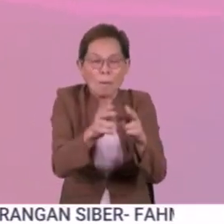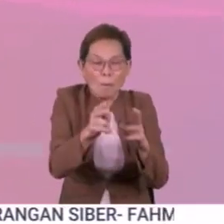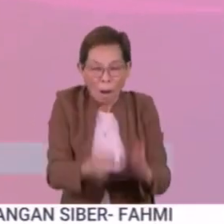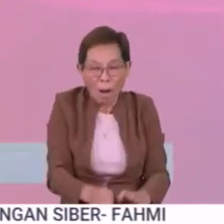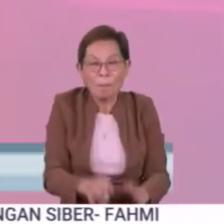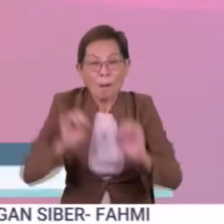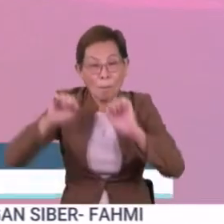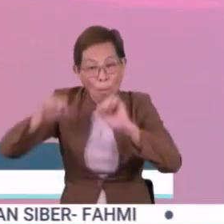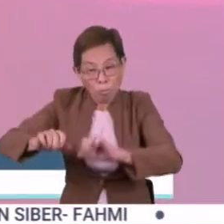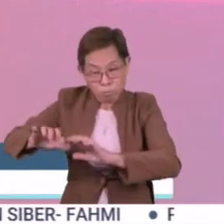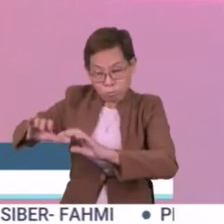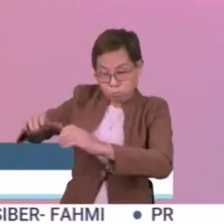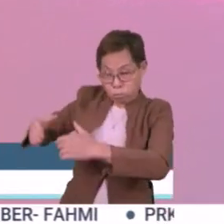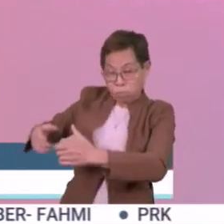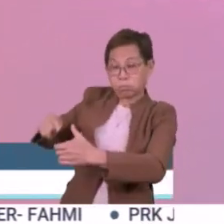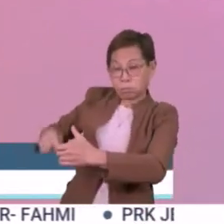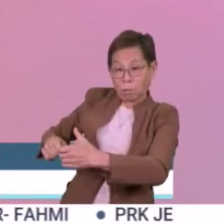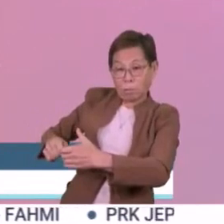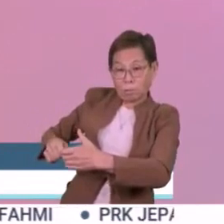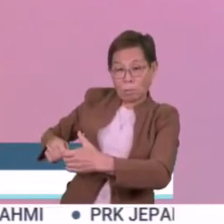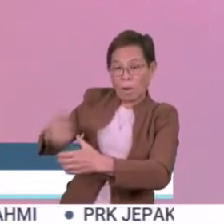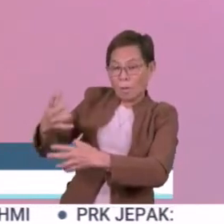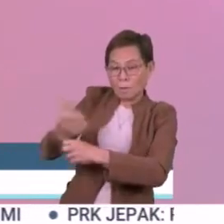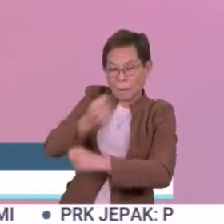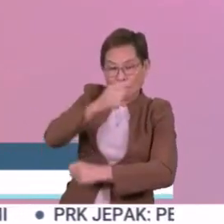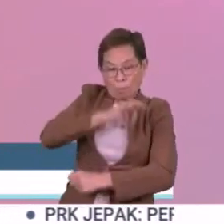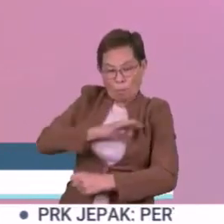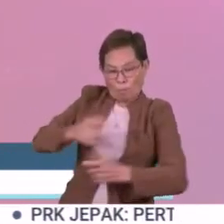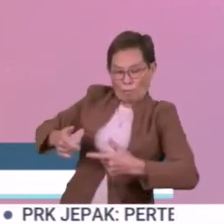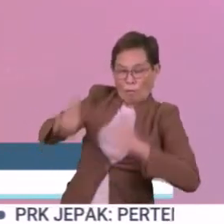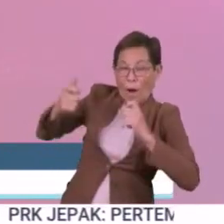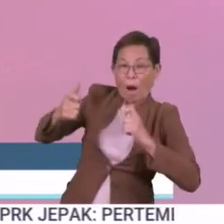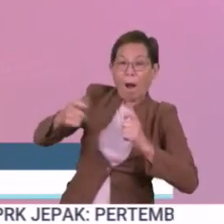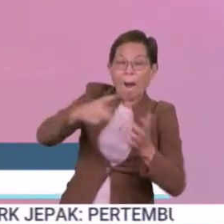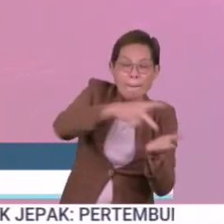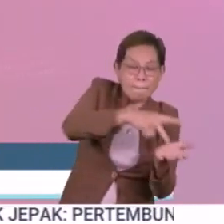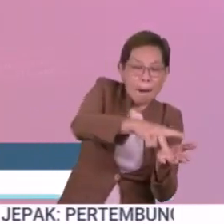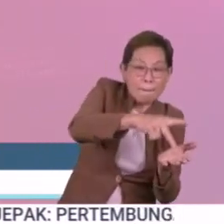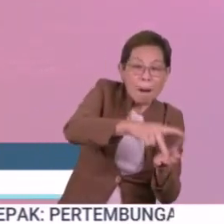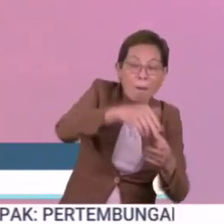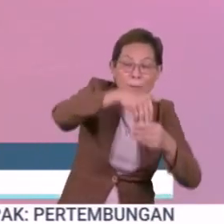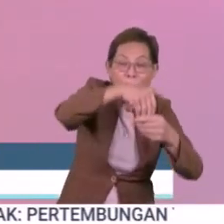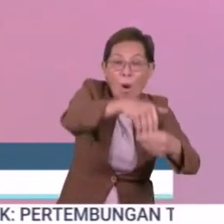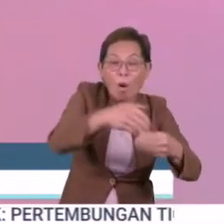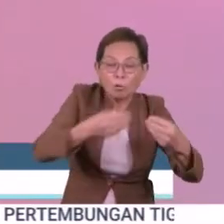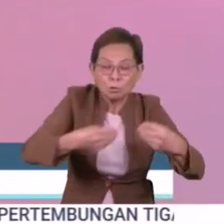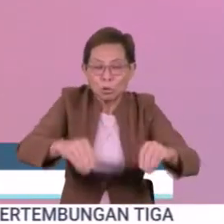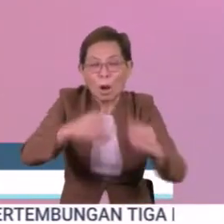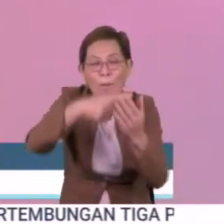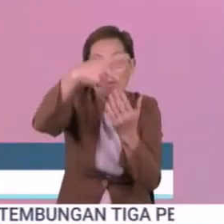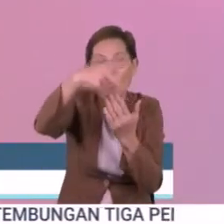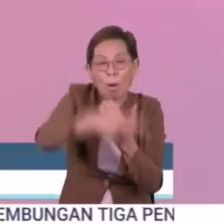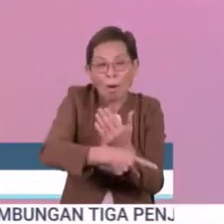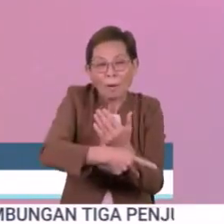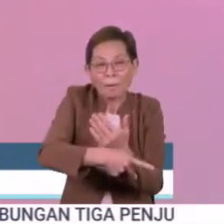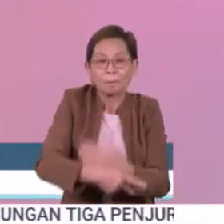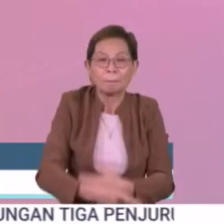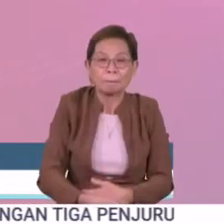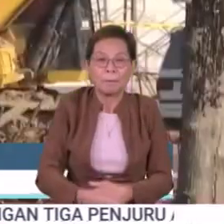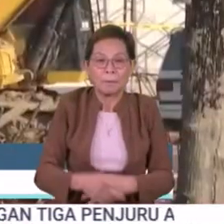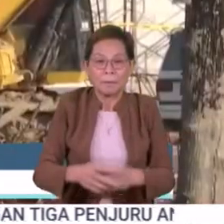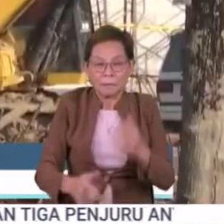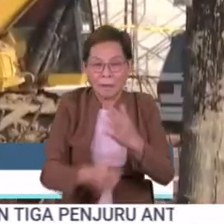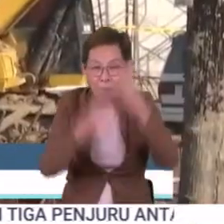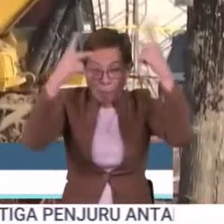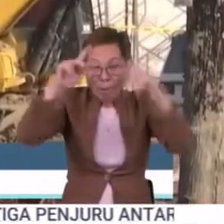Taktik membolehkan kumpulan berkenaan mengecap keuntungan segera menusi bayaran komisen dengan menjual projek diraih. Dana